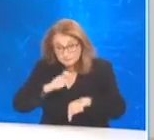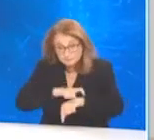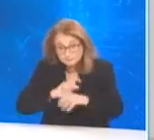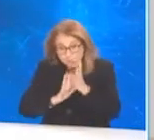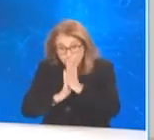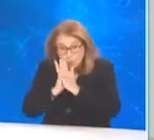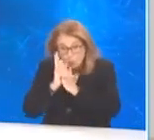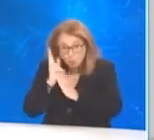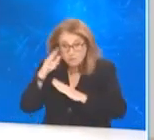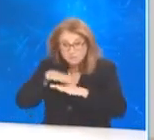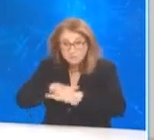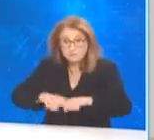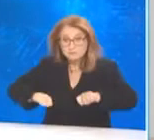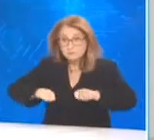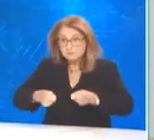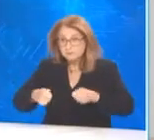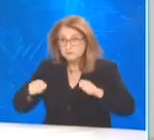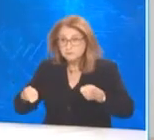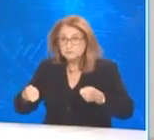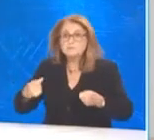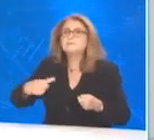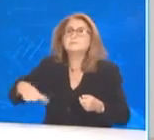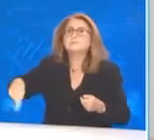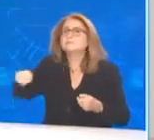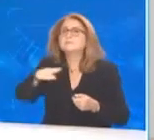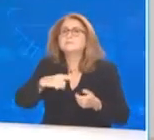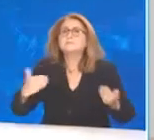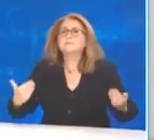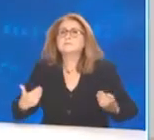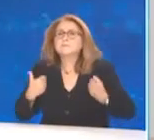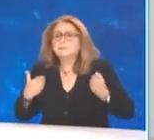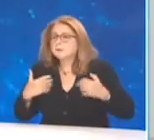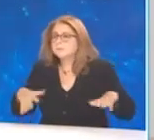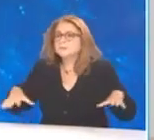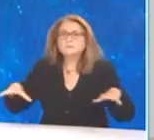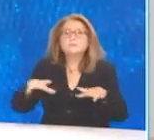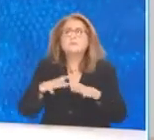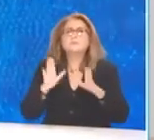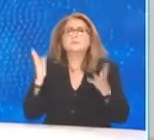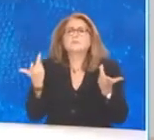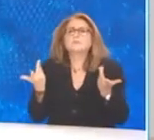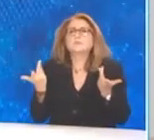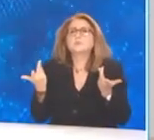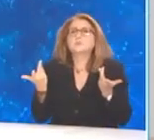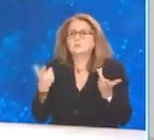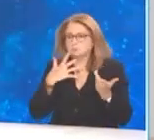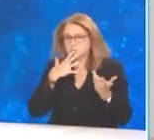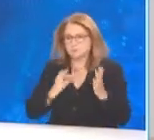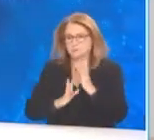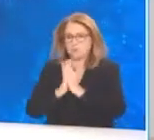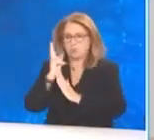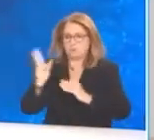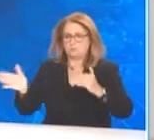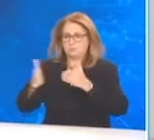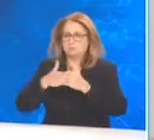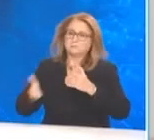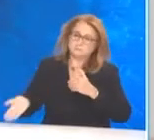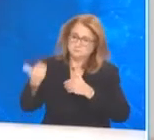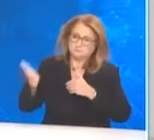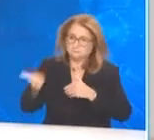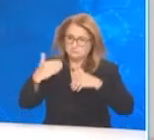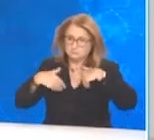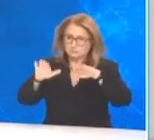μετά τα παιδιά αυτά και ο κόσμος βγει εκτός μαγαζιού, δηλαδή παρατηρηθούν φαινόμενα όπως είχαμε